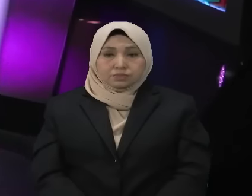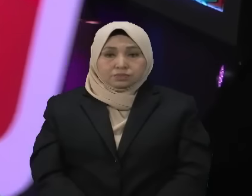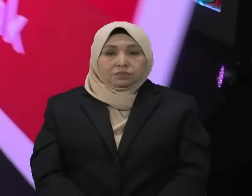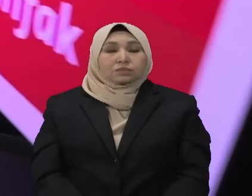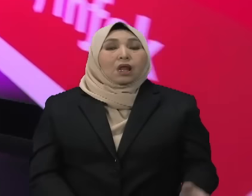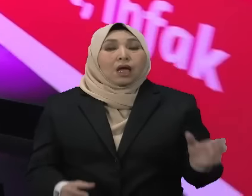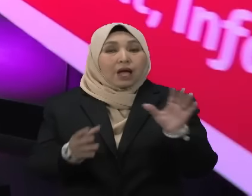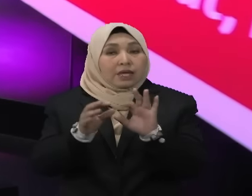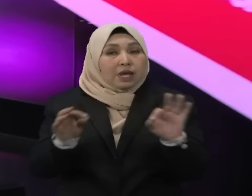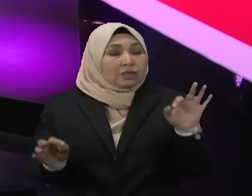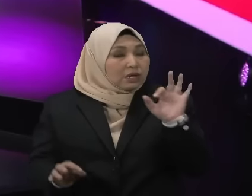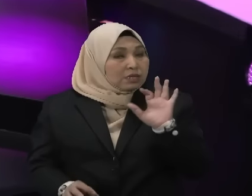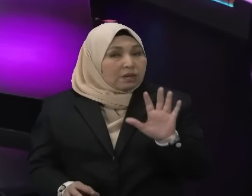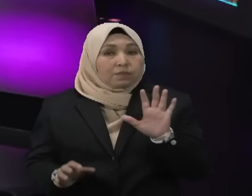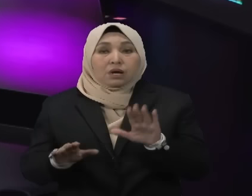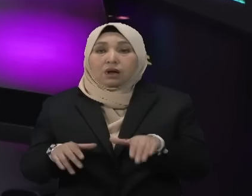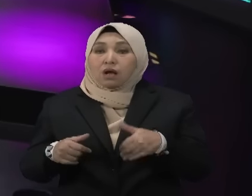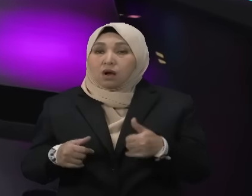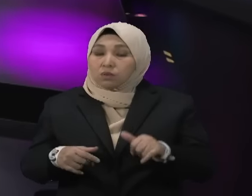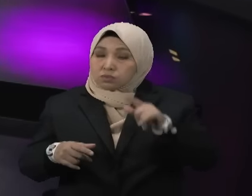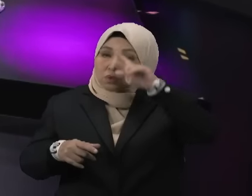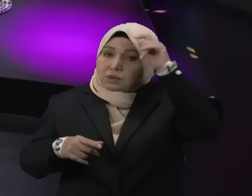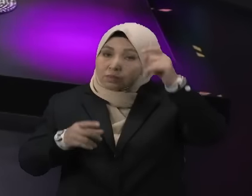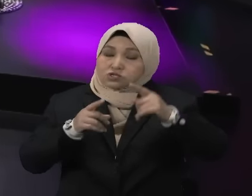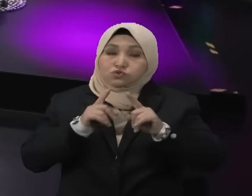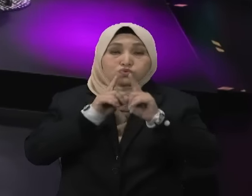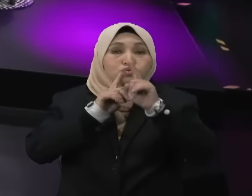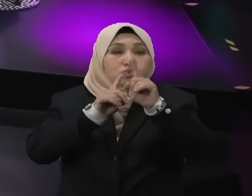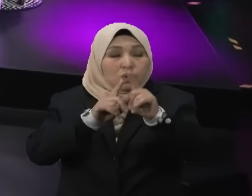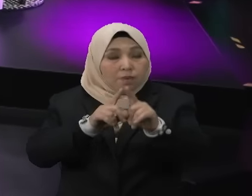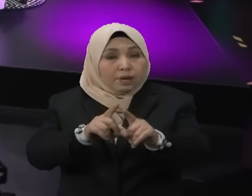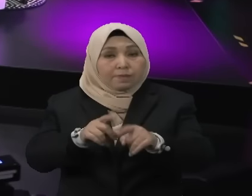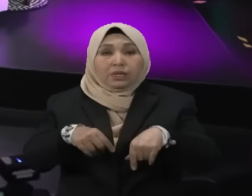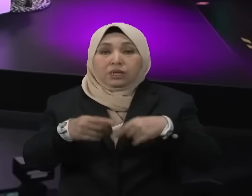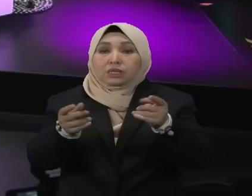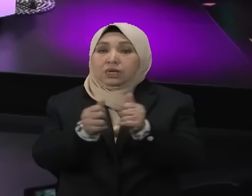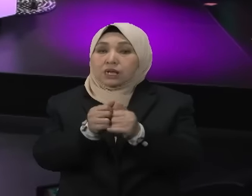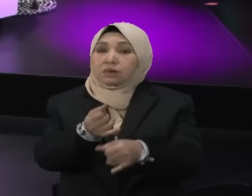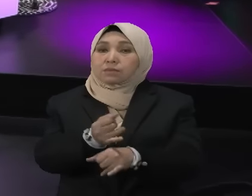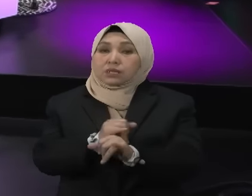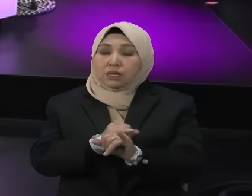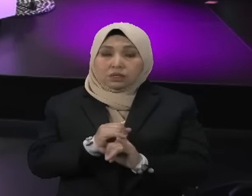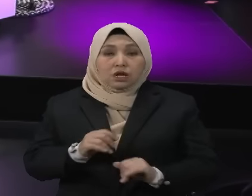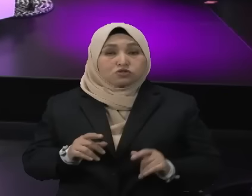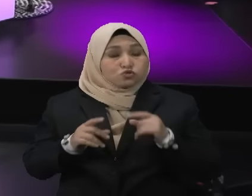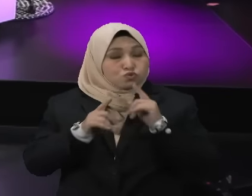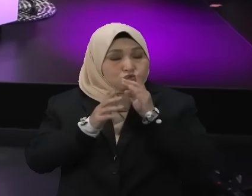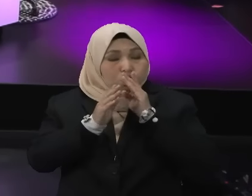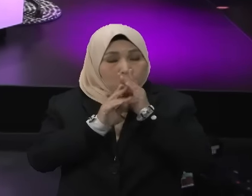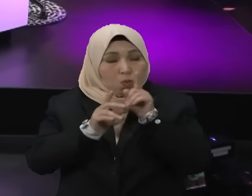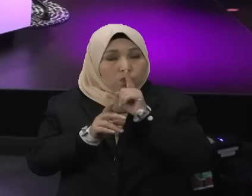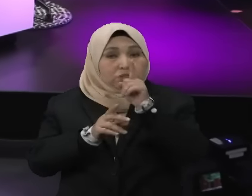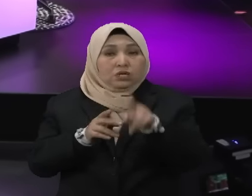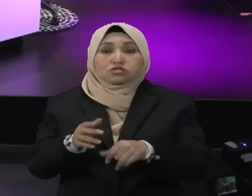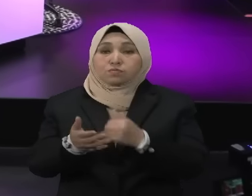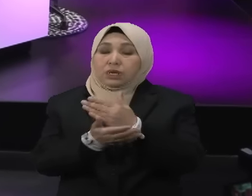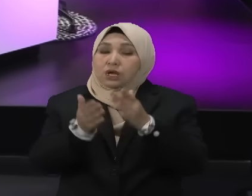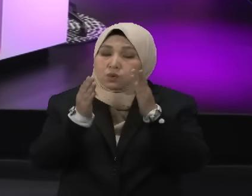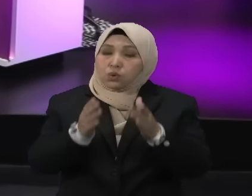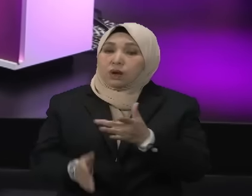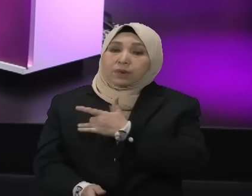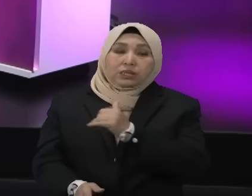Surah Al-Azim ayat yang kelima, sebagaimana Tuhanmu menyuruhmu pergi daripada rumahmu dengan kebenaran, meskipun sesungguhnya sebahagian daripada orang-orang beriman itu